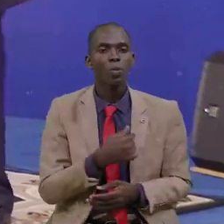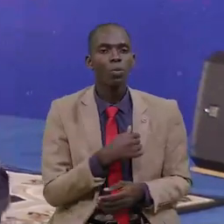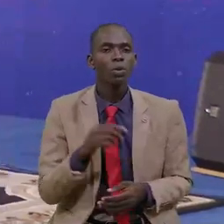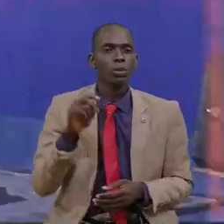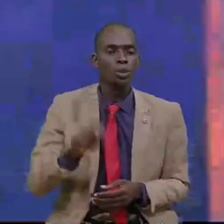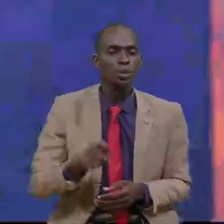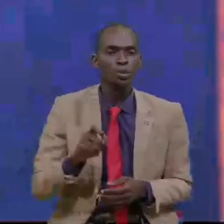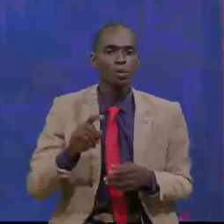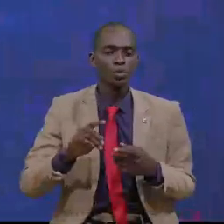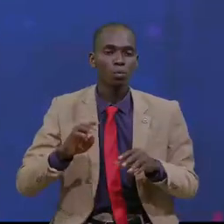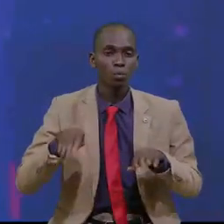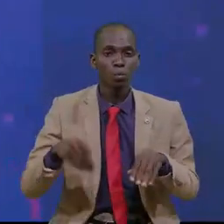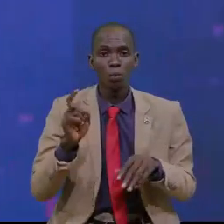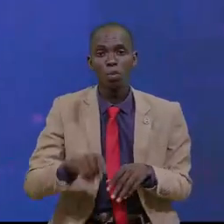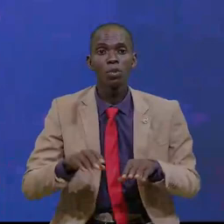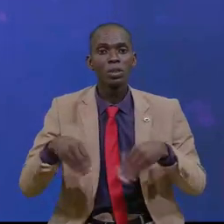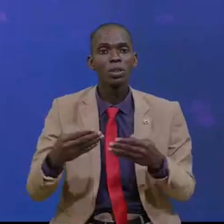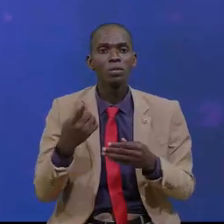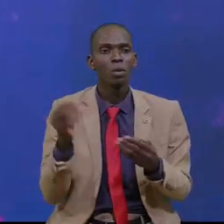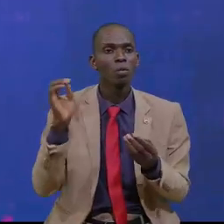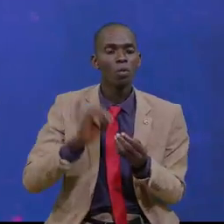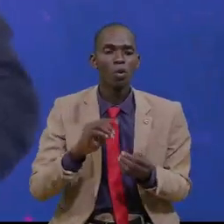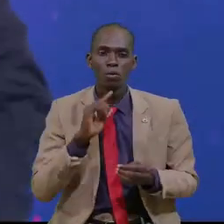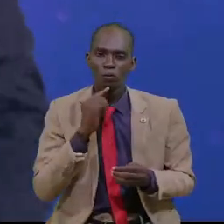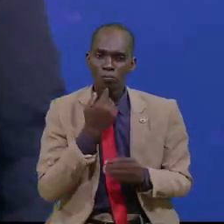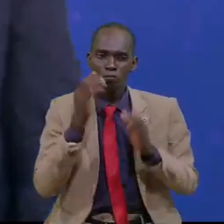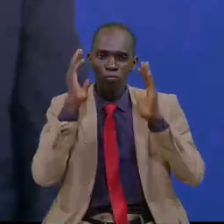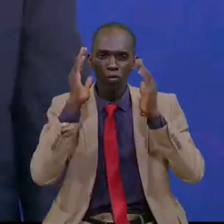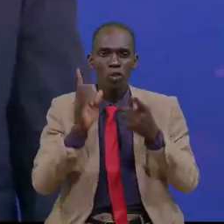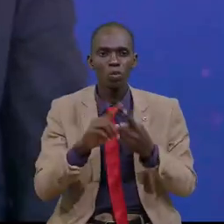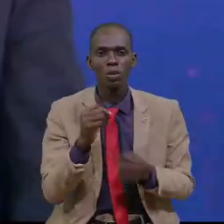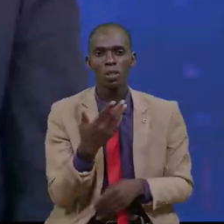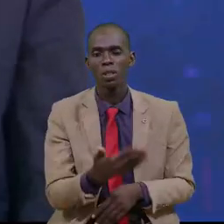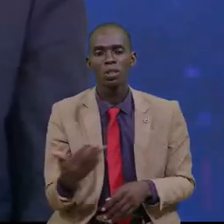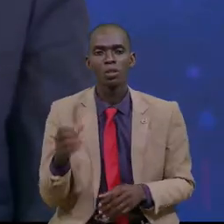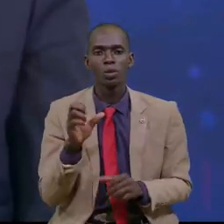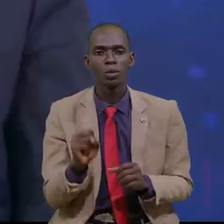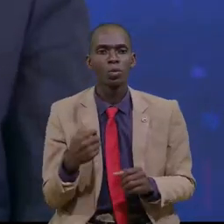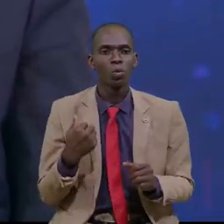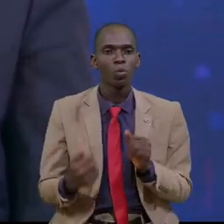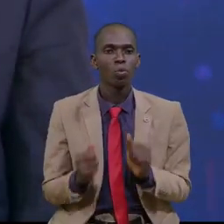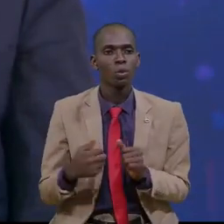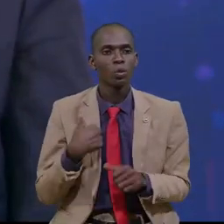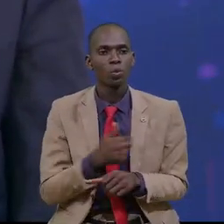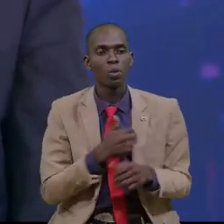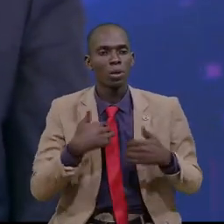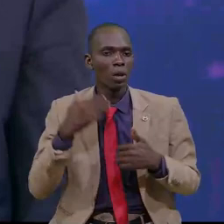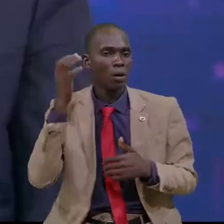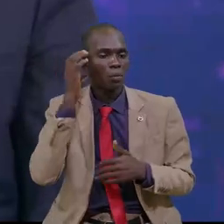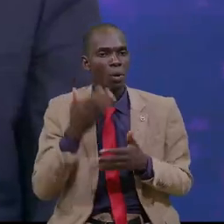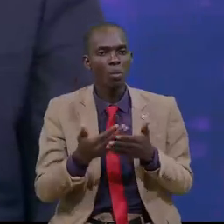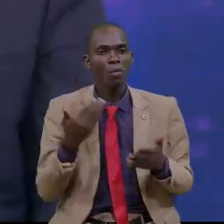nous attacher aux choses que nous avons entendues, de peur que nous soyons